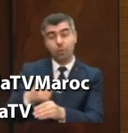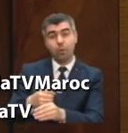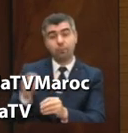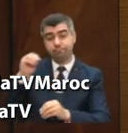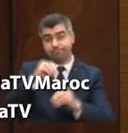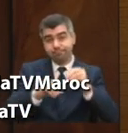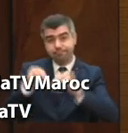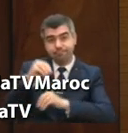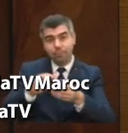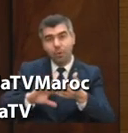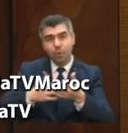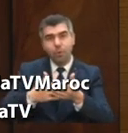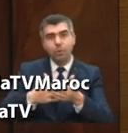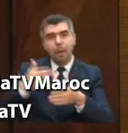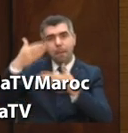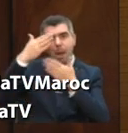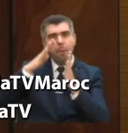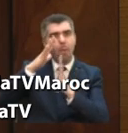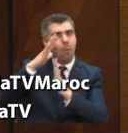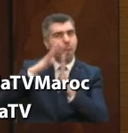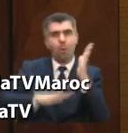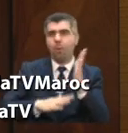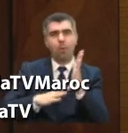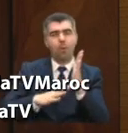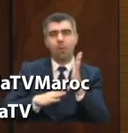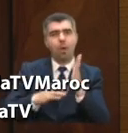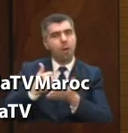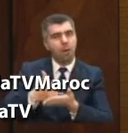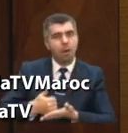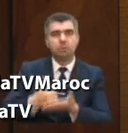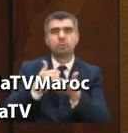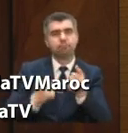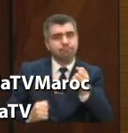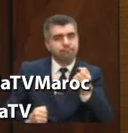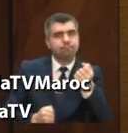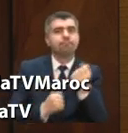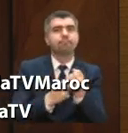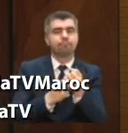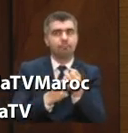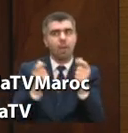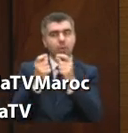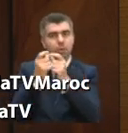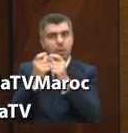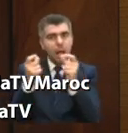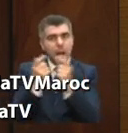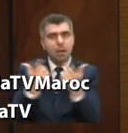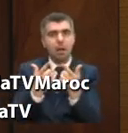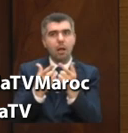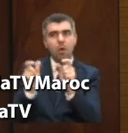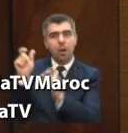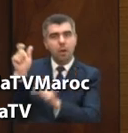المساهمة فيه جميع المغاربة بمؤسساتهم الرسمية وفي القطاع الخاص، بل وحتى